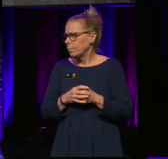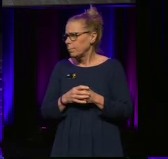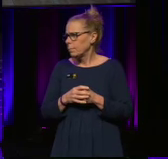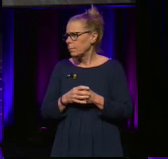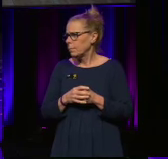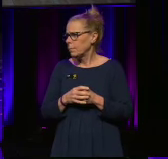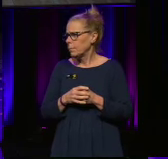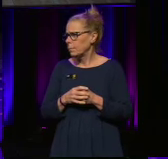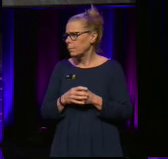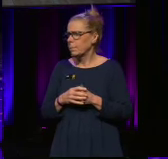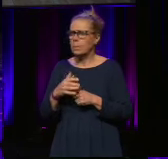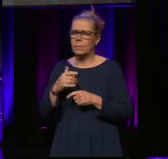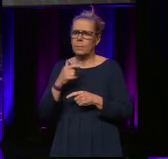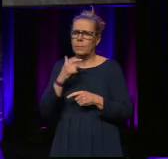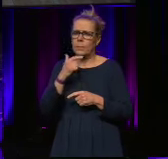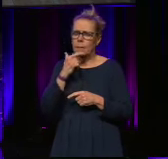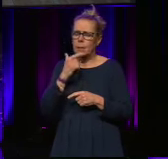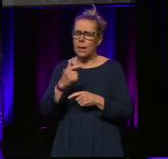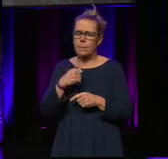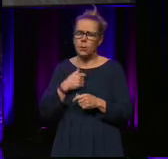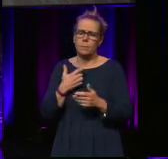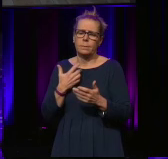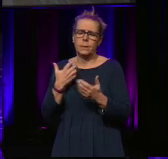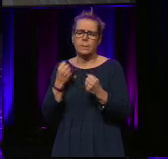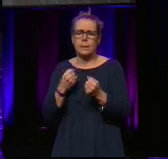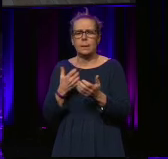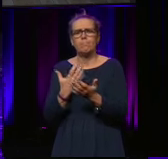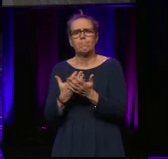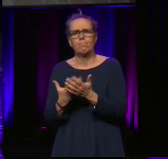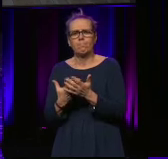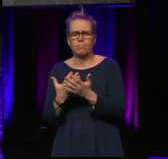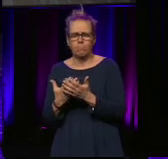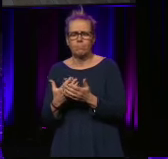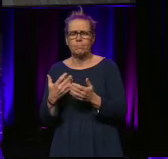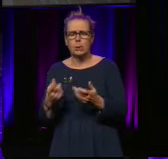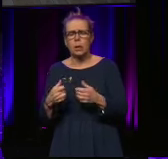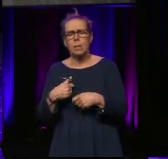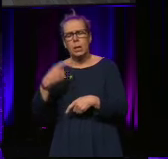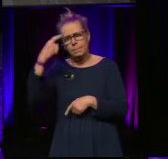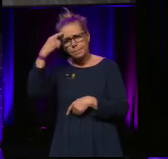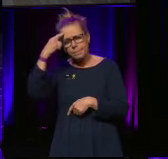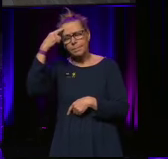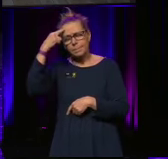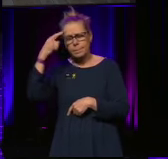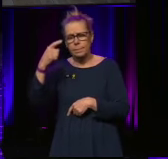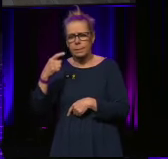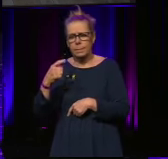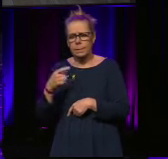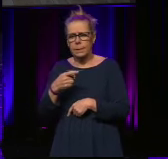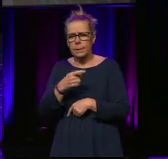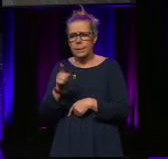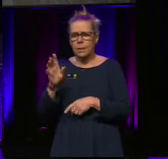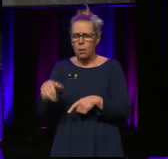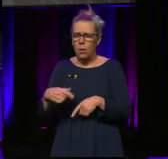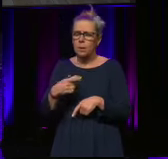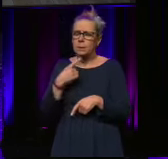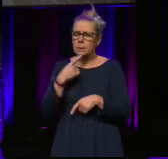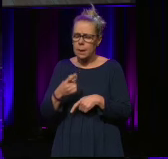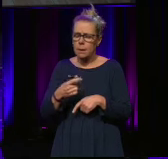Tack för en jättebra, viktig presentation. Jag tänkte på, ni nämnde att i Sverige har